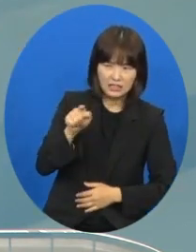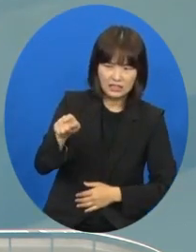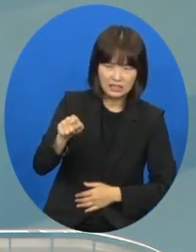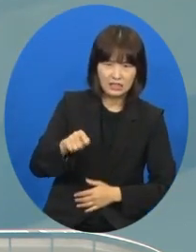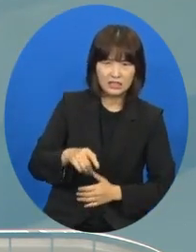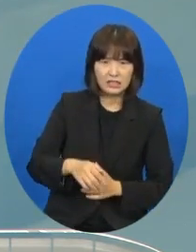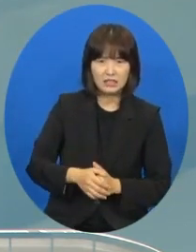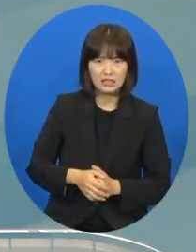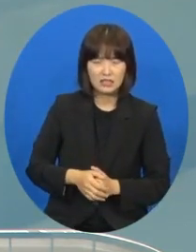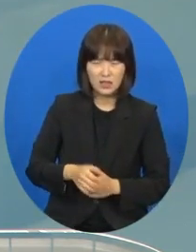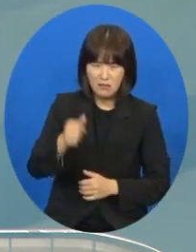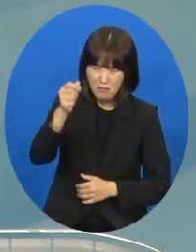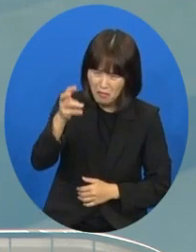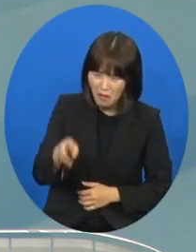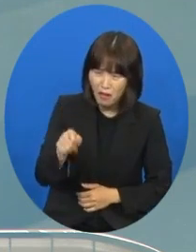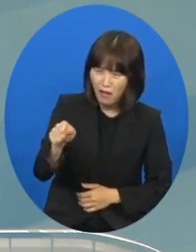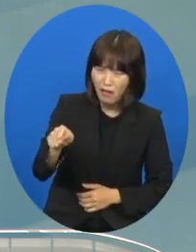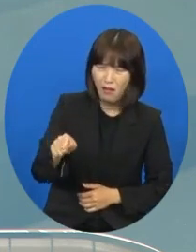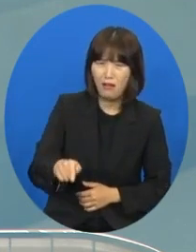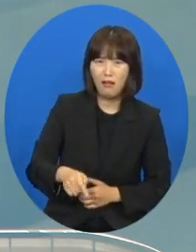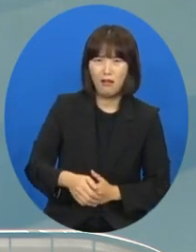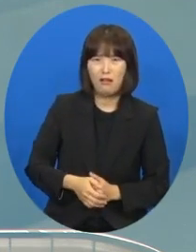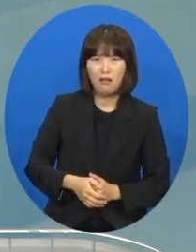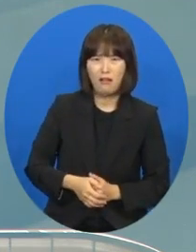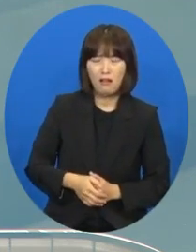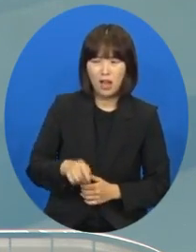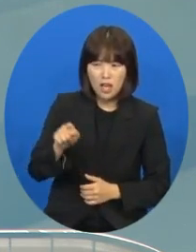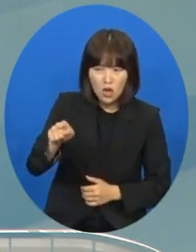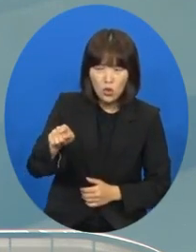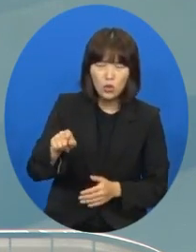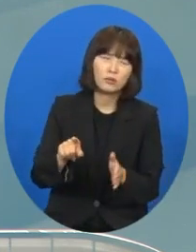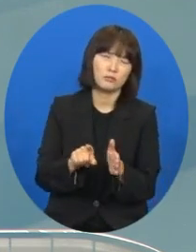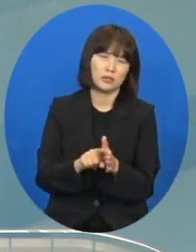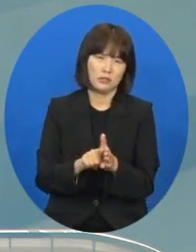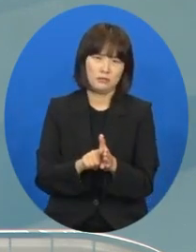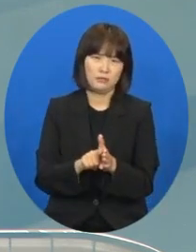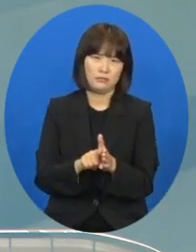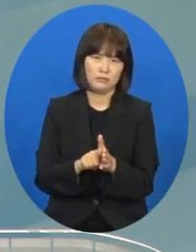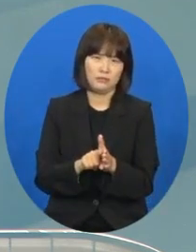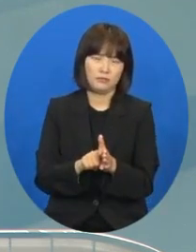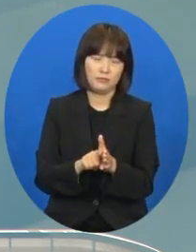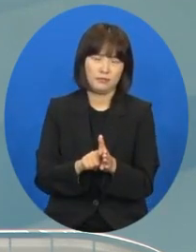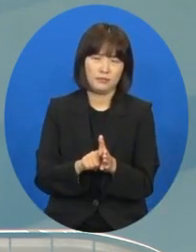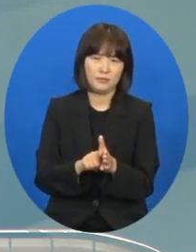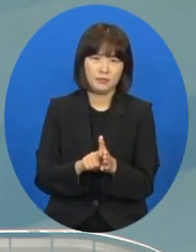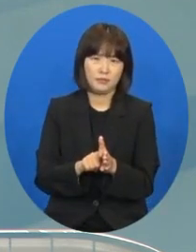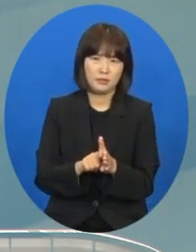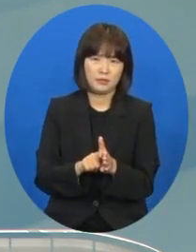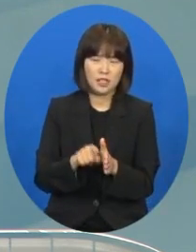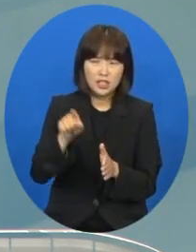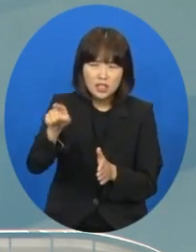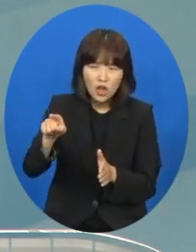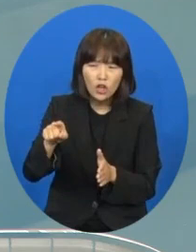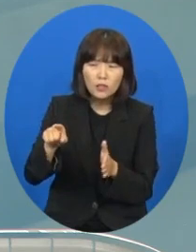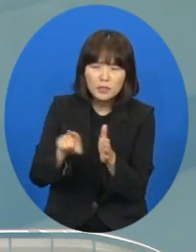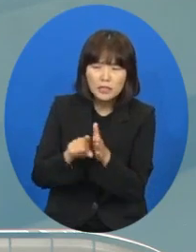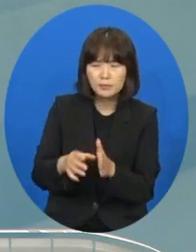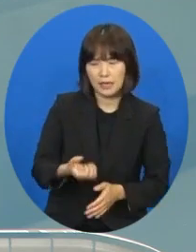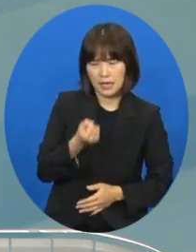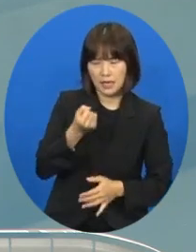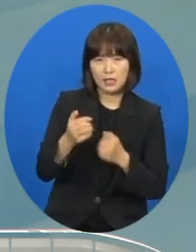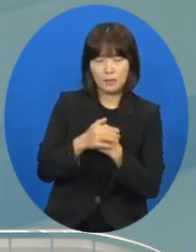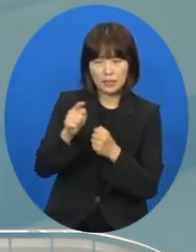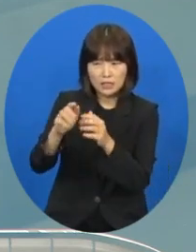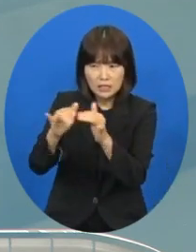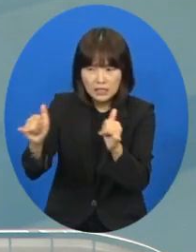이게 몇 번째야. 여러분, 이것도 믿음이에요. 믿음이 그런 믿음이니까 결국 그